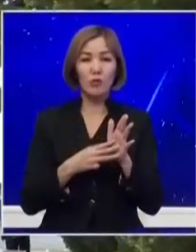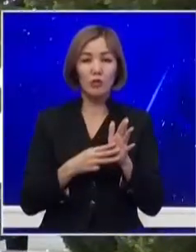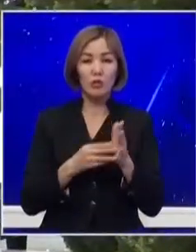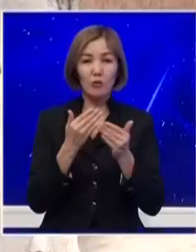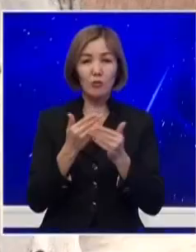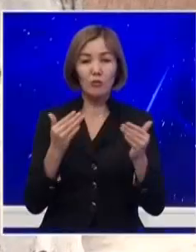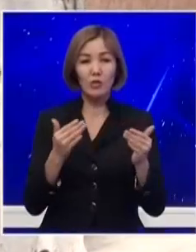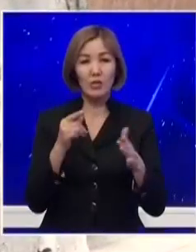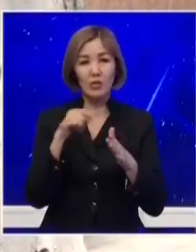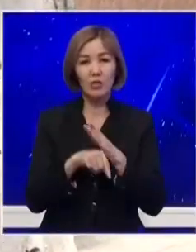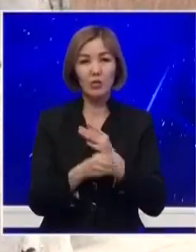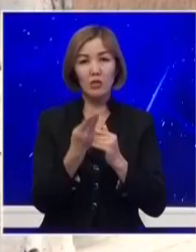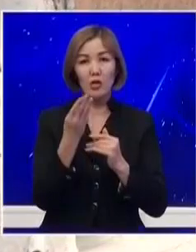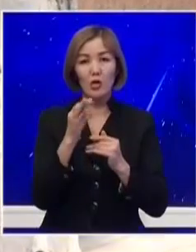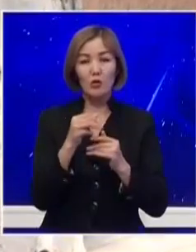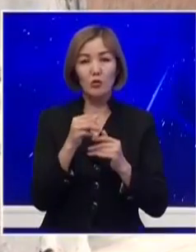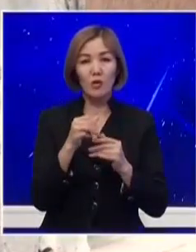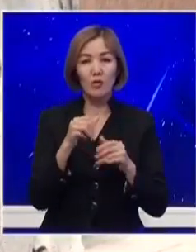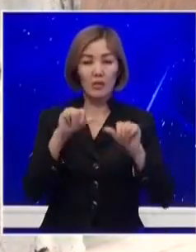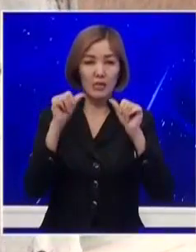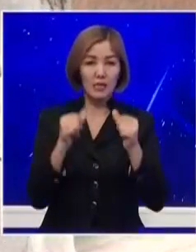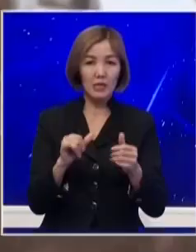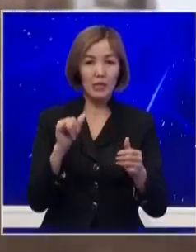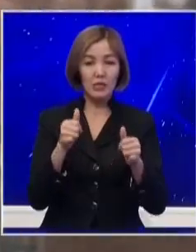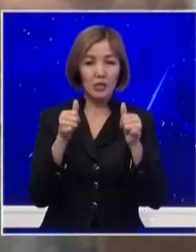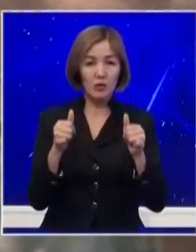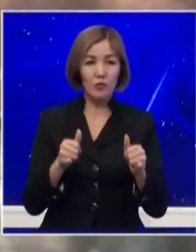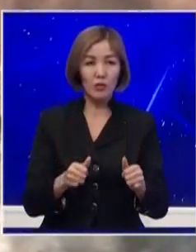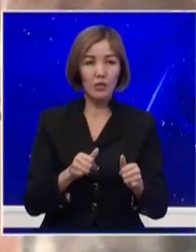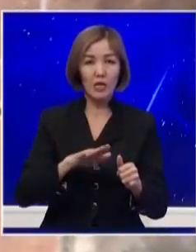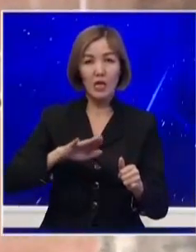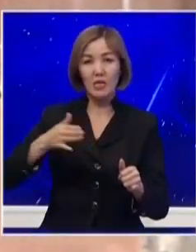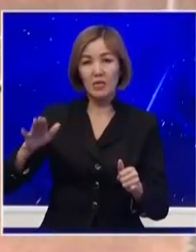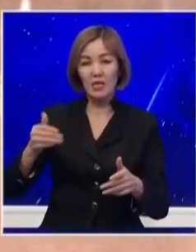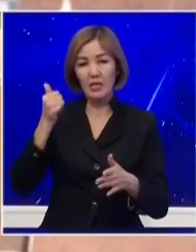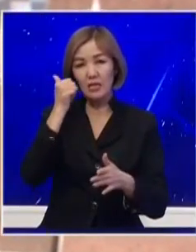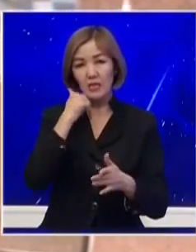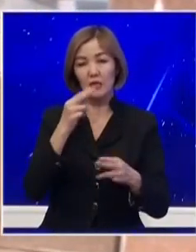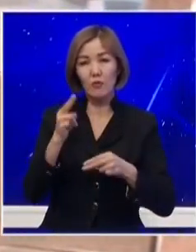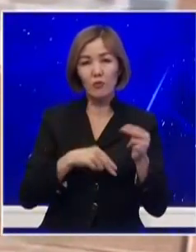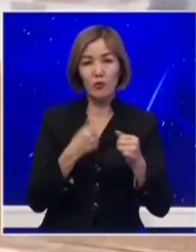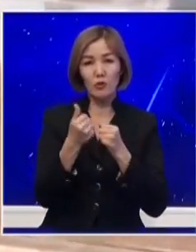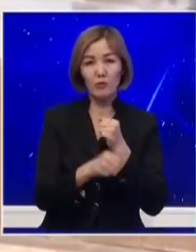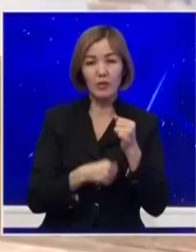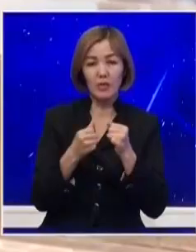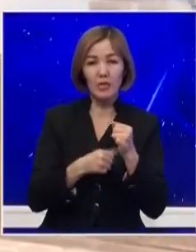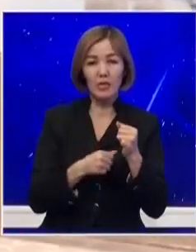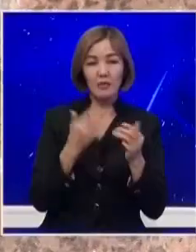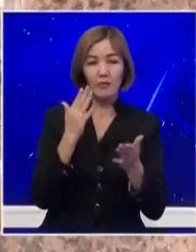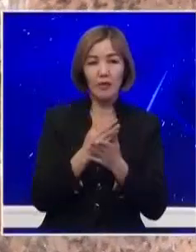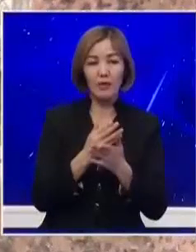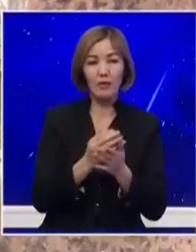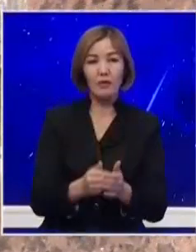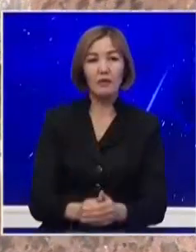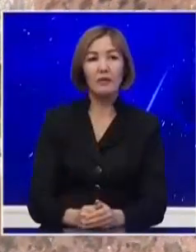музей іргесіндегі Шоқан ескерткішіне көтерілді. Сатылары сын көтермей, сынуға шақ тұрған құрылыс материалдарының бары байқалды. Мына